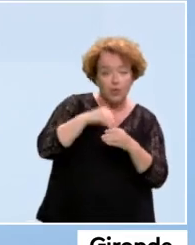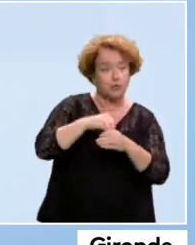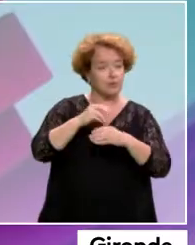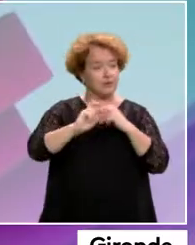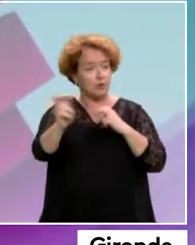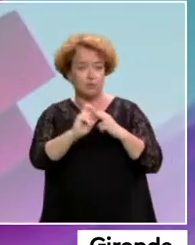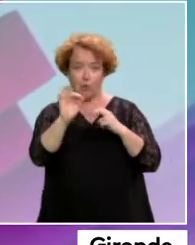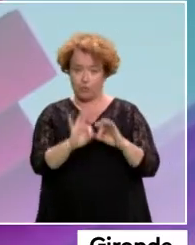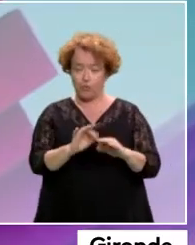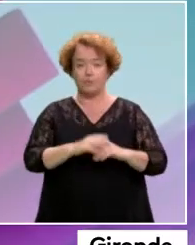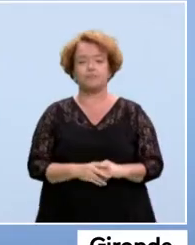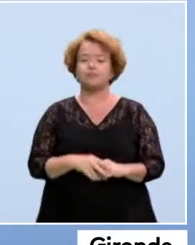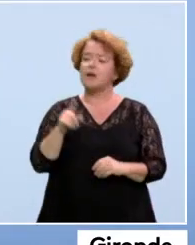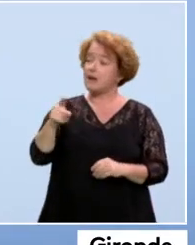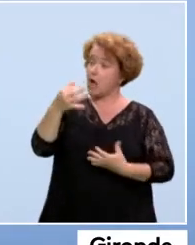France